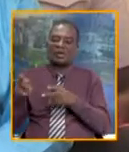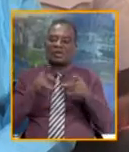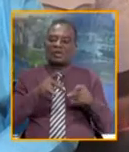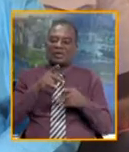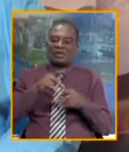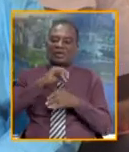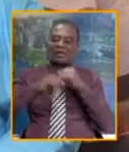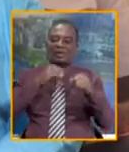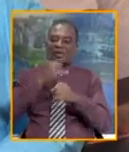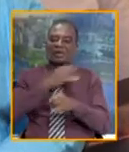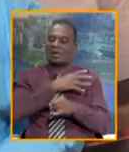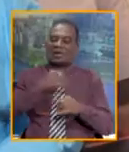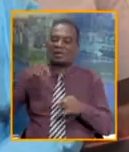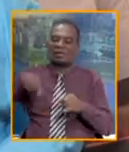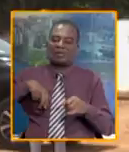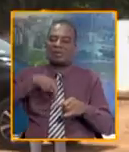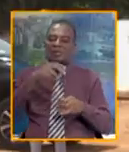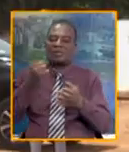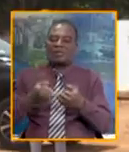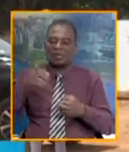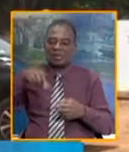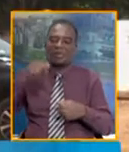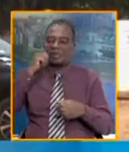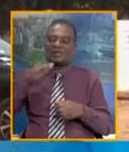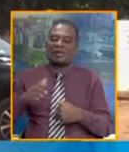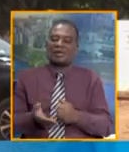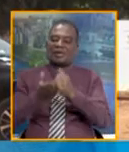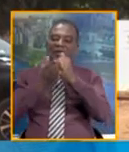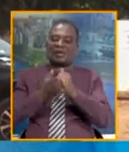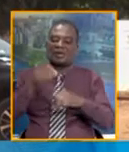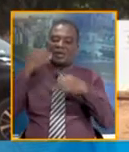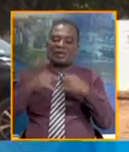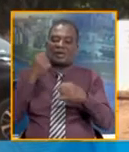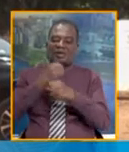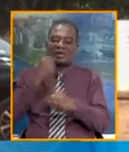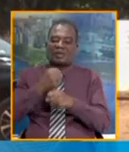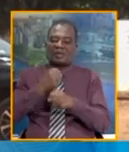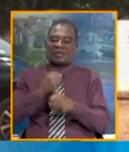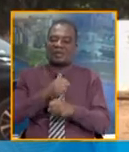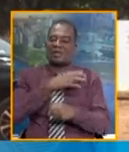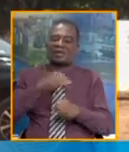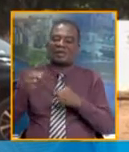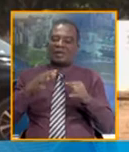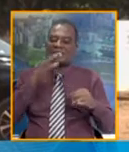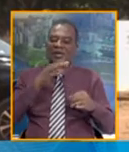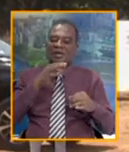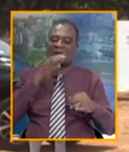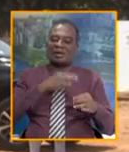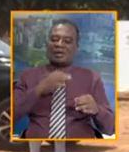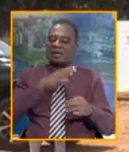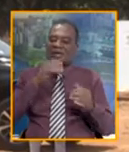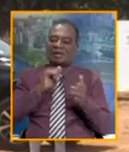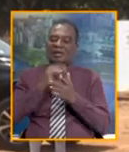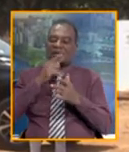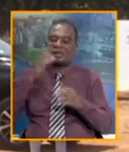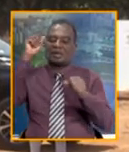internationaux. Nous voulons absolument que les femmes contribuent au travail, que tout ne soit pas mécanisé. Parce qu'un des avantages aussi de l'industrie, c'est